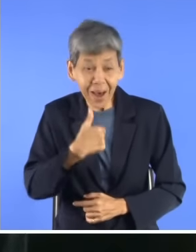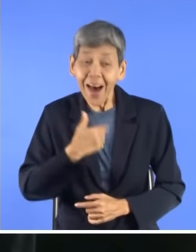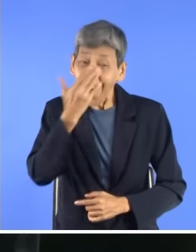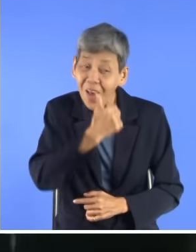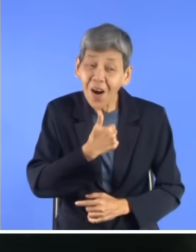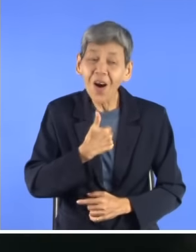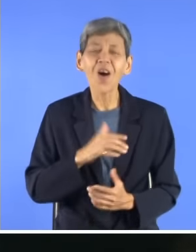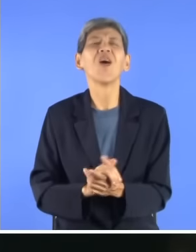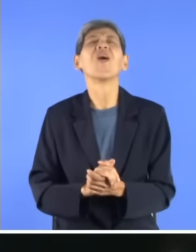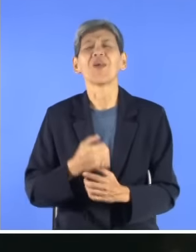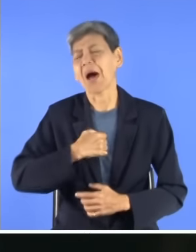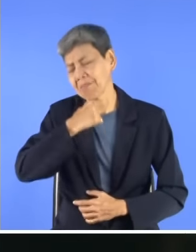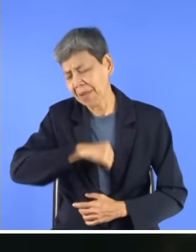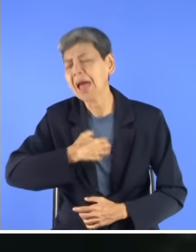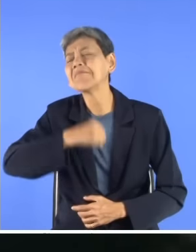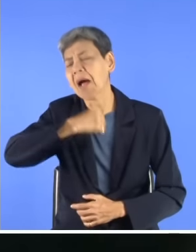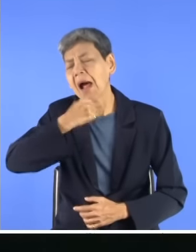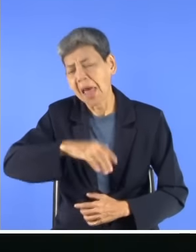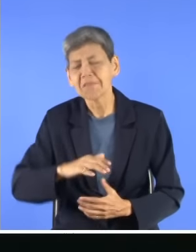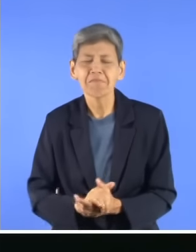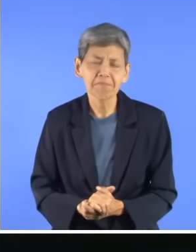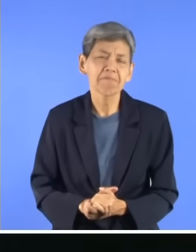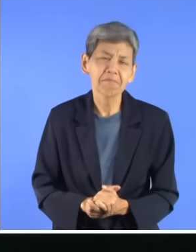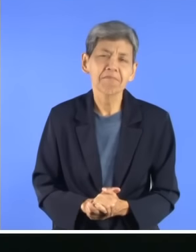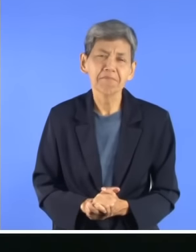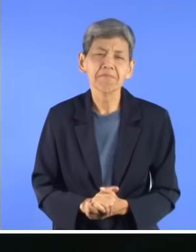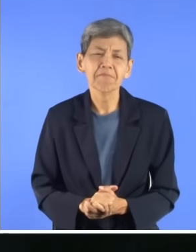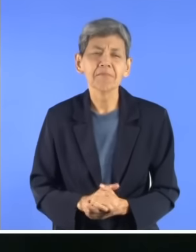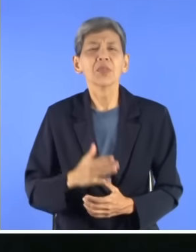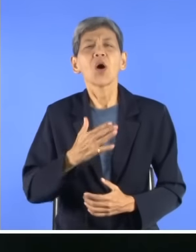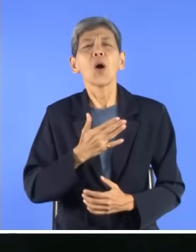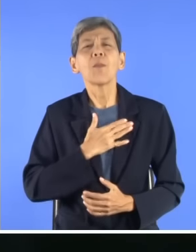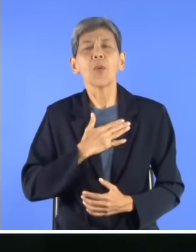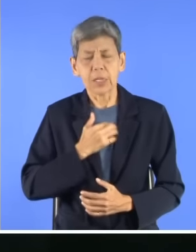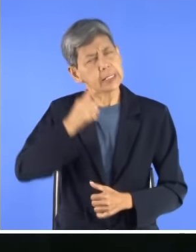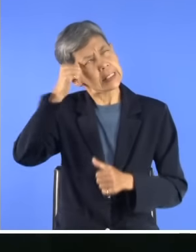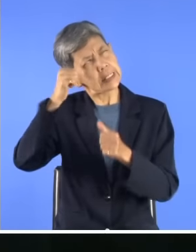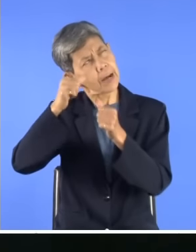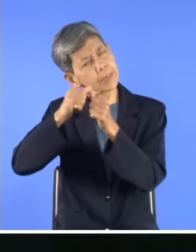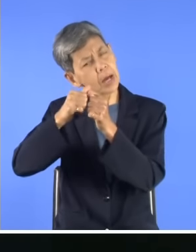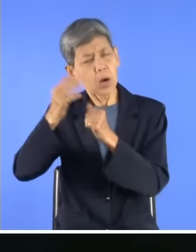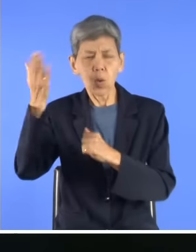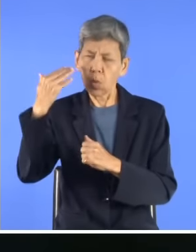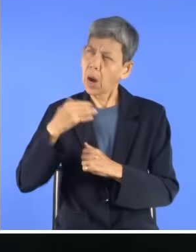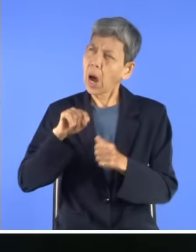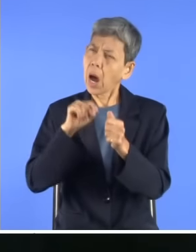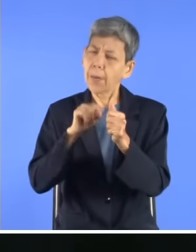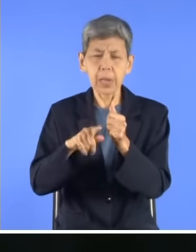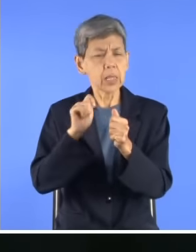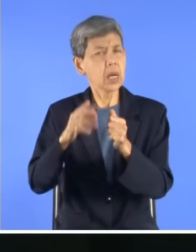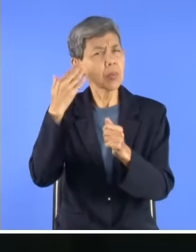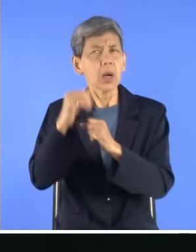ให้เท่าไปนักแล้วก็มาผมจับได้ผมมาอำเภอเทิงเนี่ยตอนนั้น